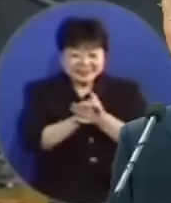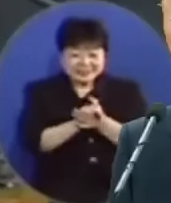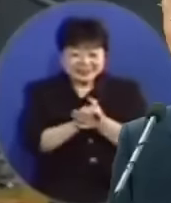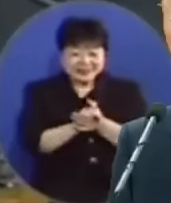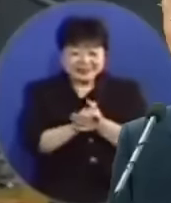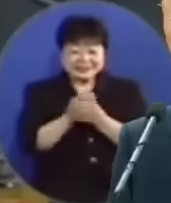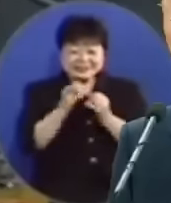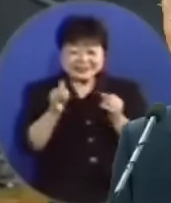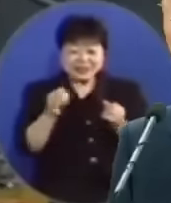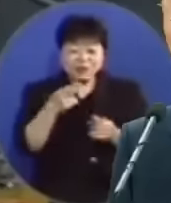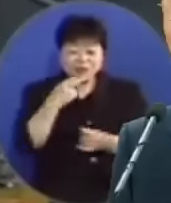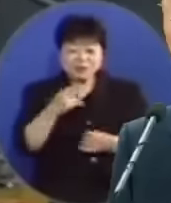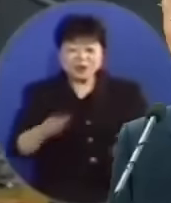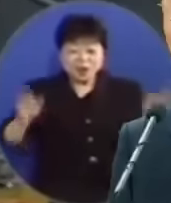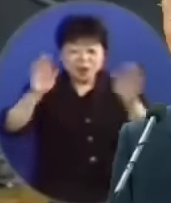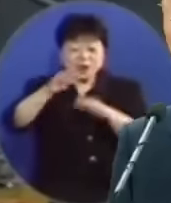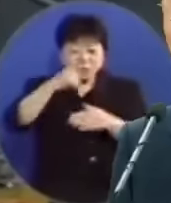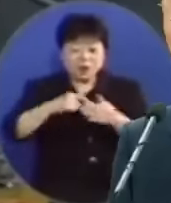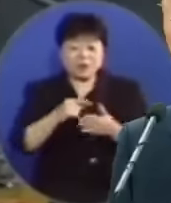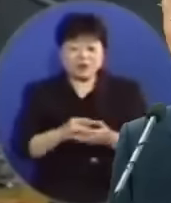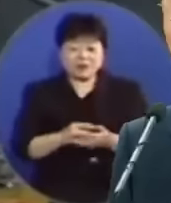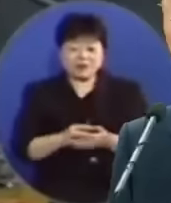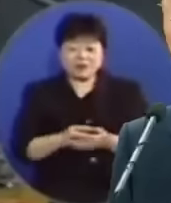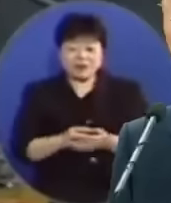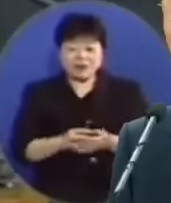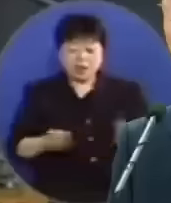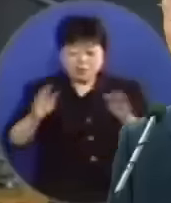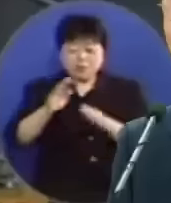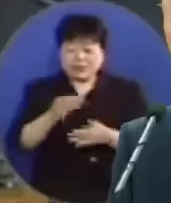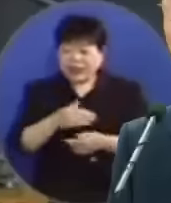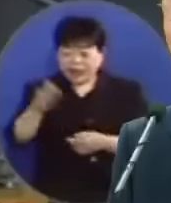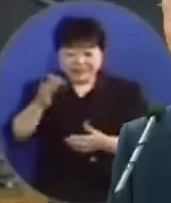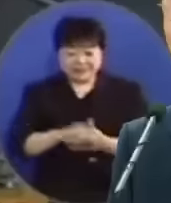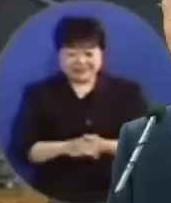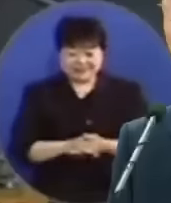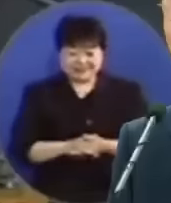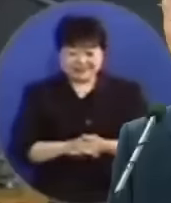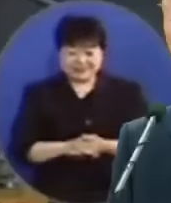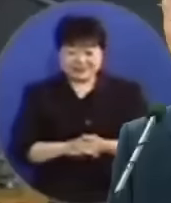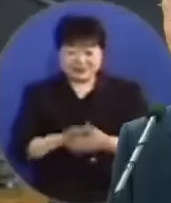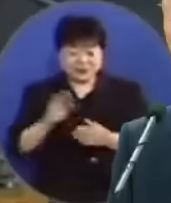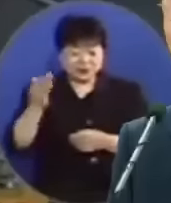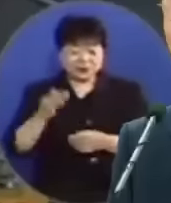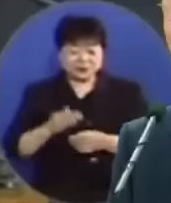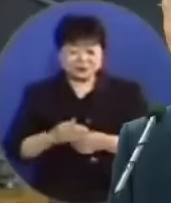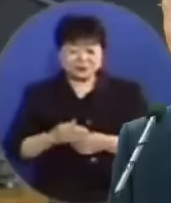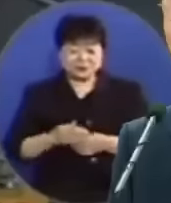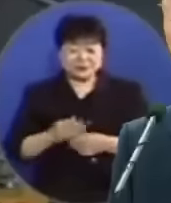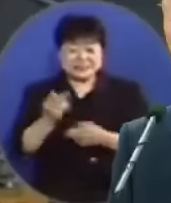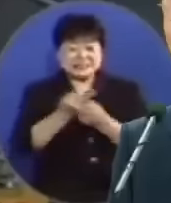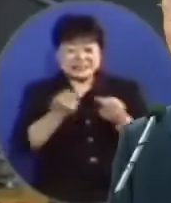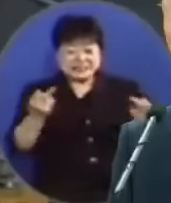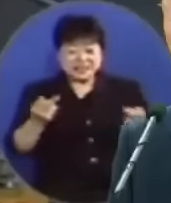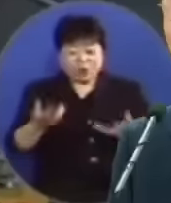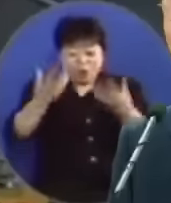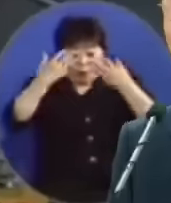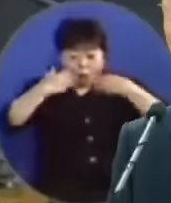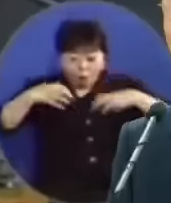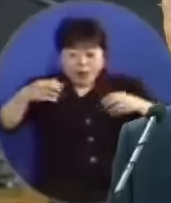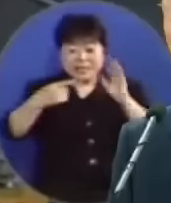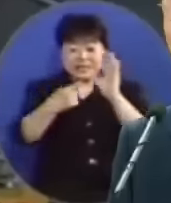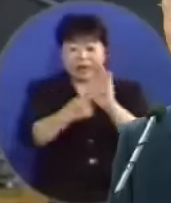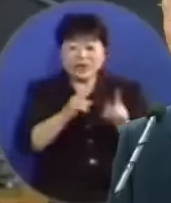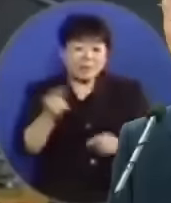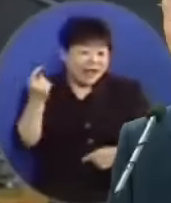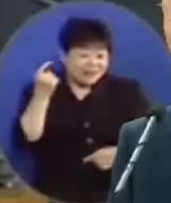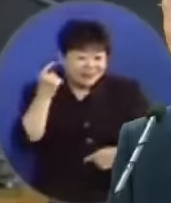사람은 좀처럼 없다, 밤이 오면은 다 내려간다. 왜 그러냐 그러겠네. 요사이 삼각산에 호랑이가 나타난다는 말 못